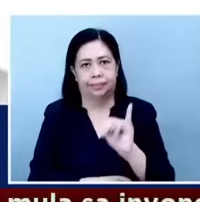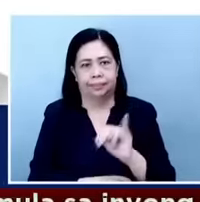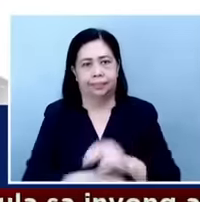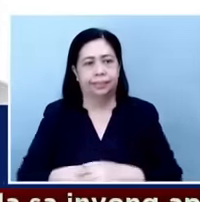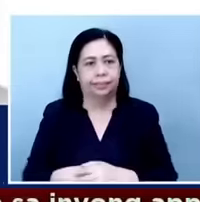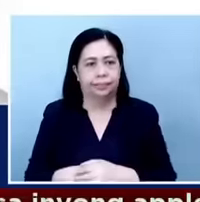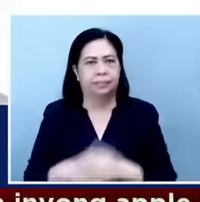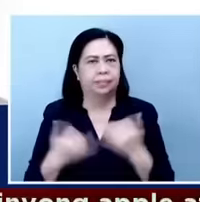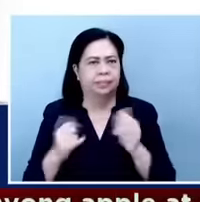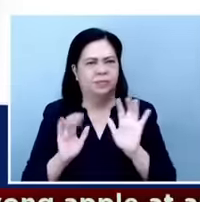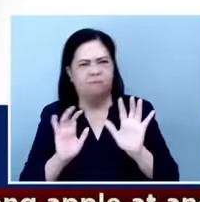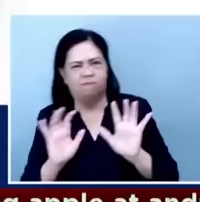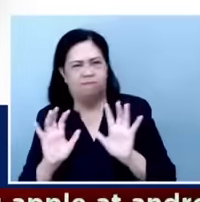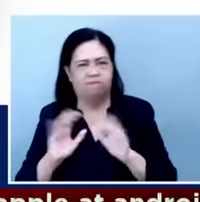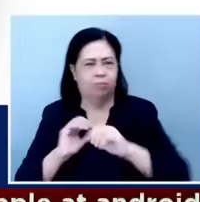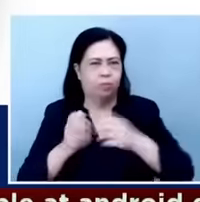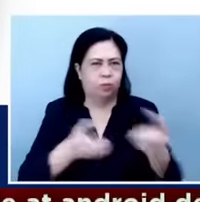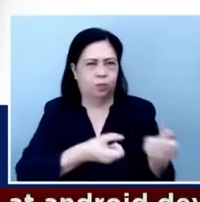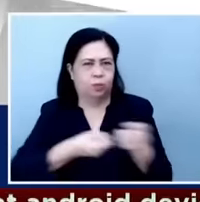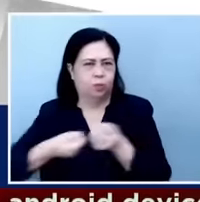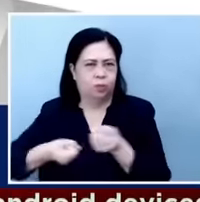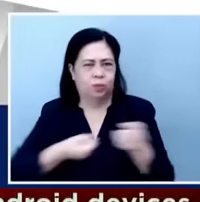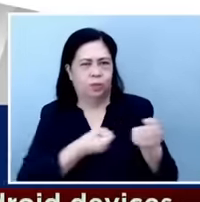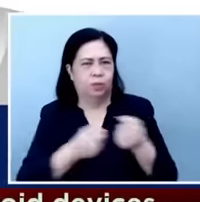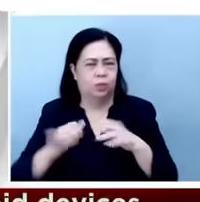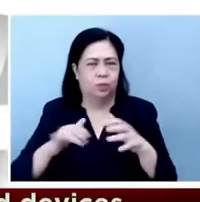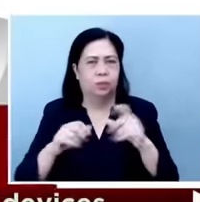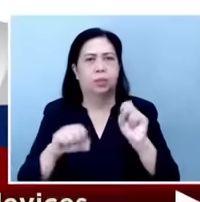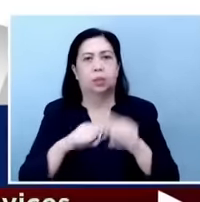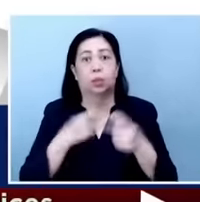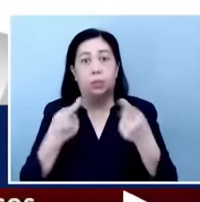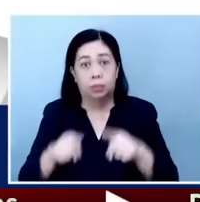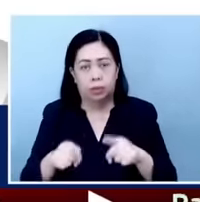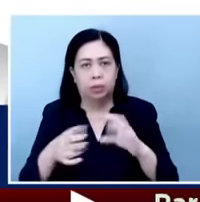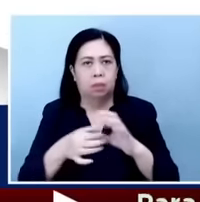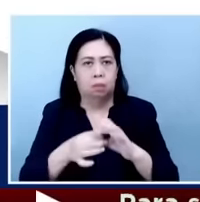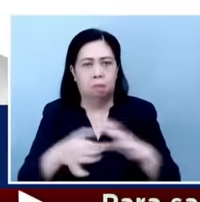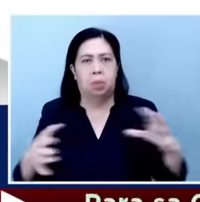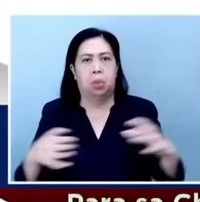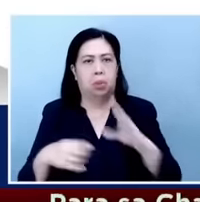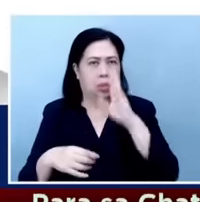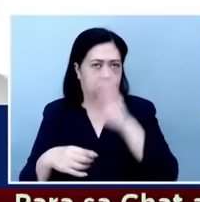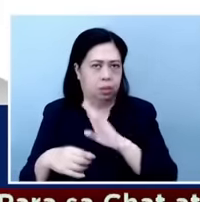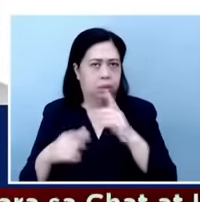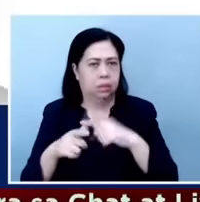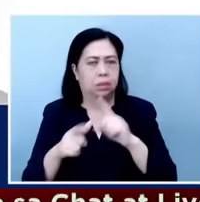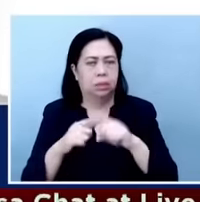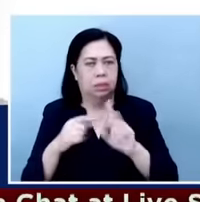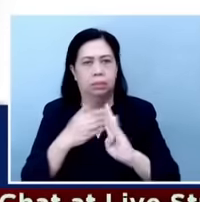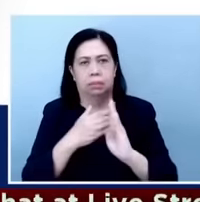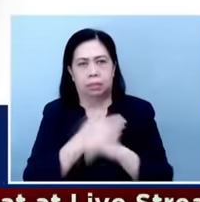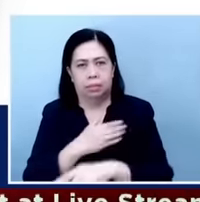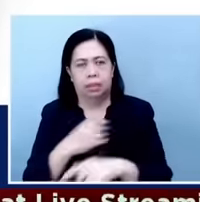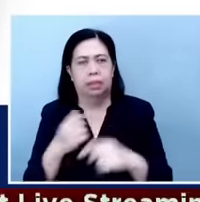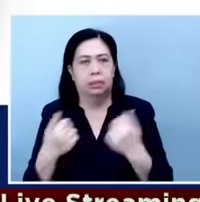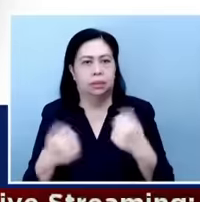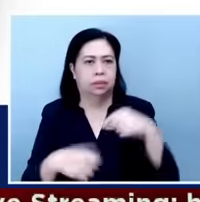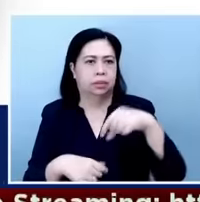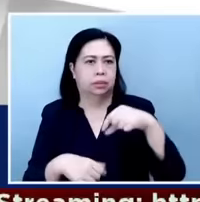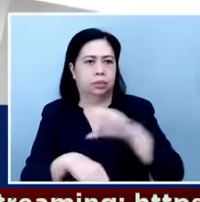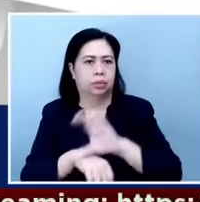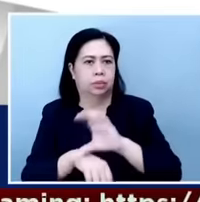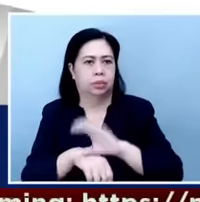Tulakan pa din sa pag-agaw sa lubid, kaya naputol ang bahagi nito na agad namang naibalik sa Quiapo Church.